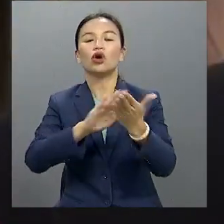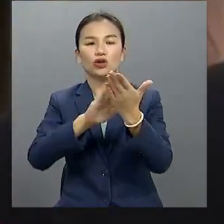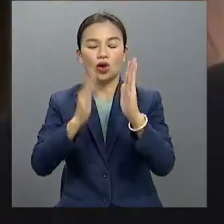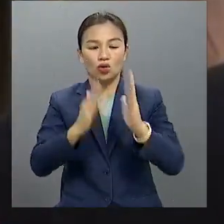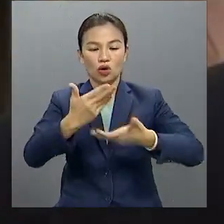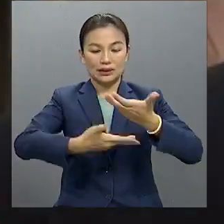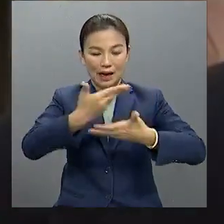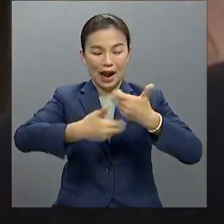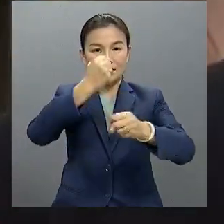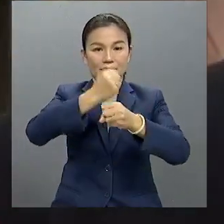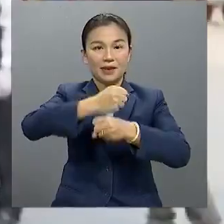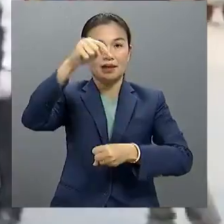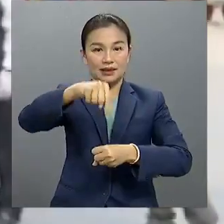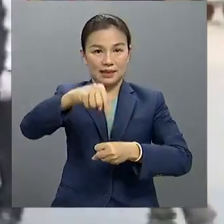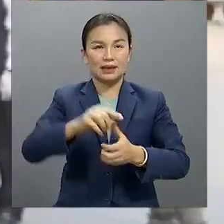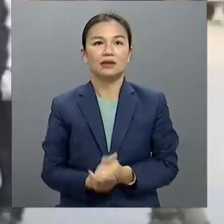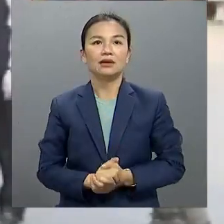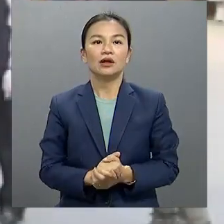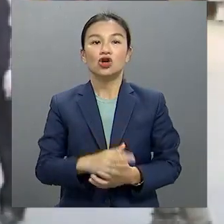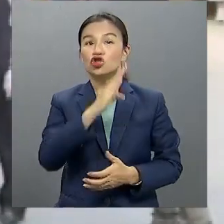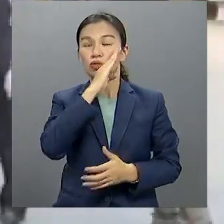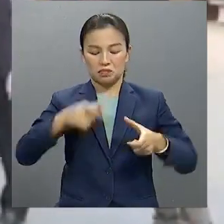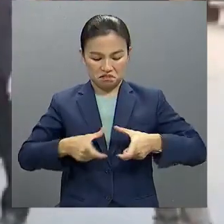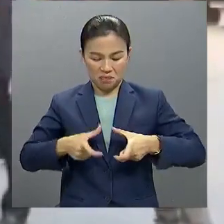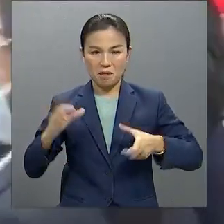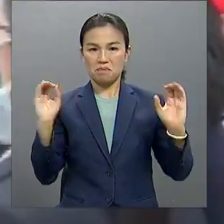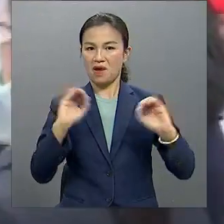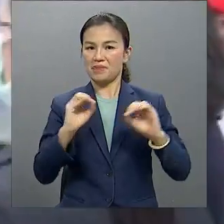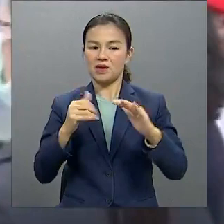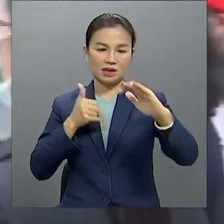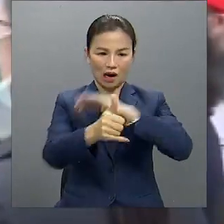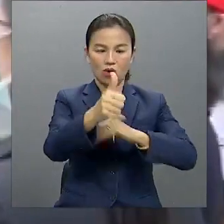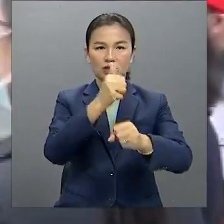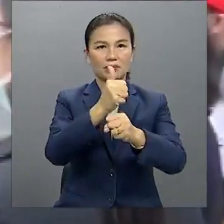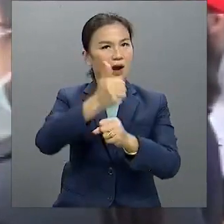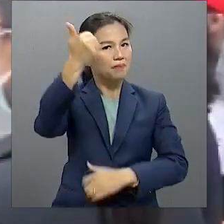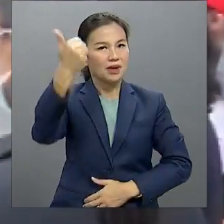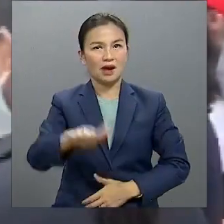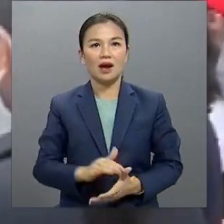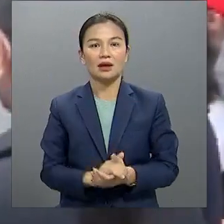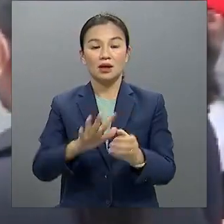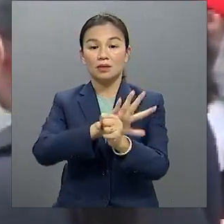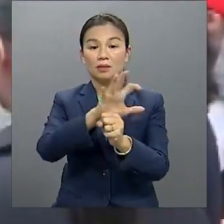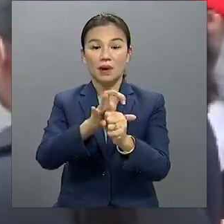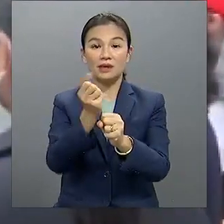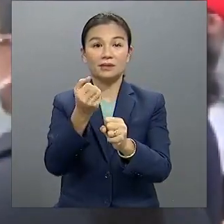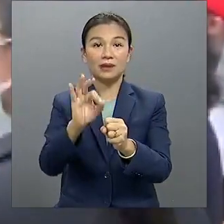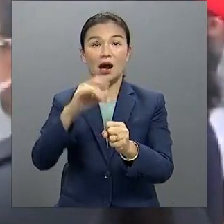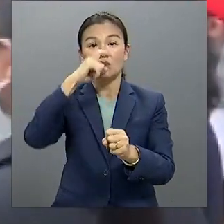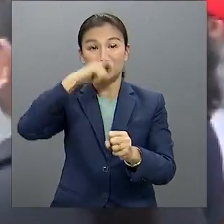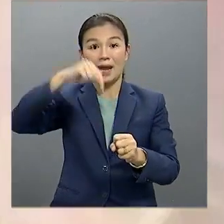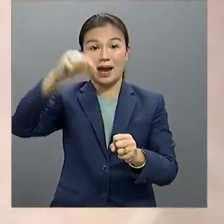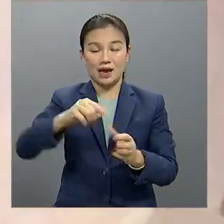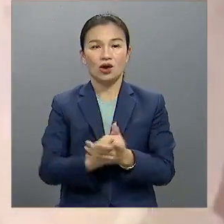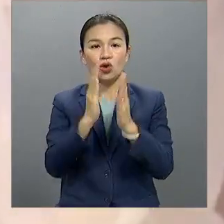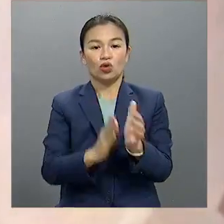ถ้าไม่มีมาก็คือไม่ต้องเข้าเลยอะค่ะ แม้ว่าสถานการณ์โควิด-19 ในประเทศไทยยังมีผู้ติดเชื้อเพิ่มขึ้นโดยเฉพาะการติ